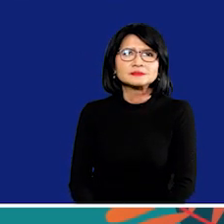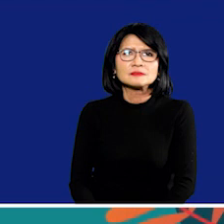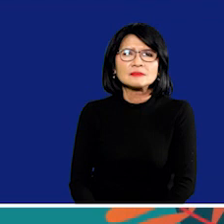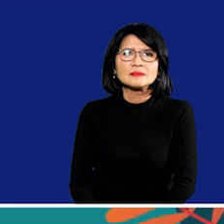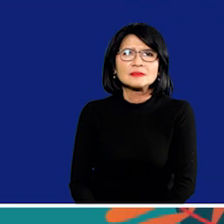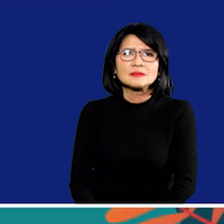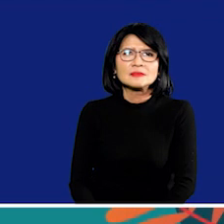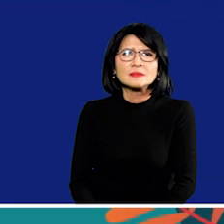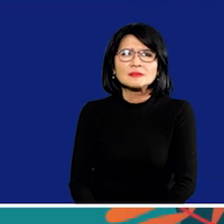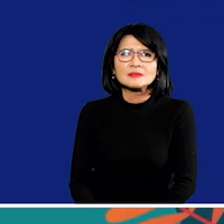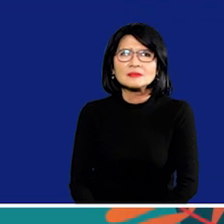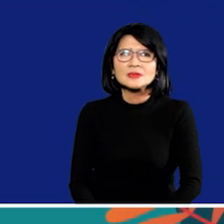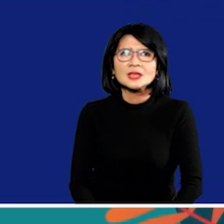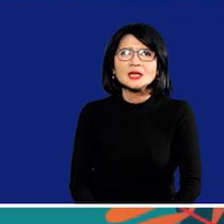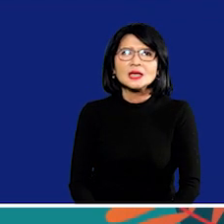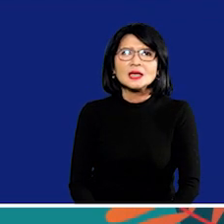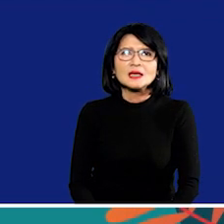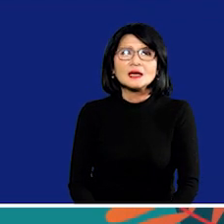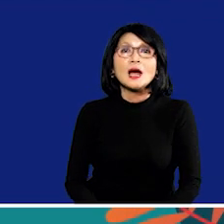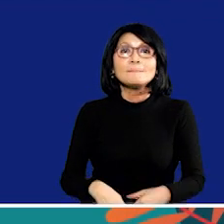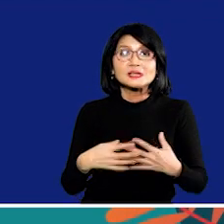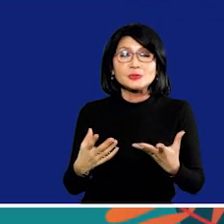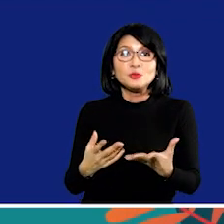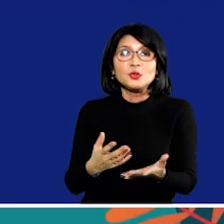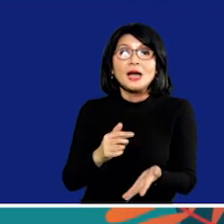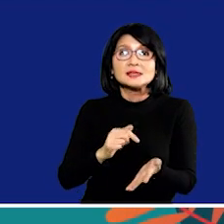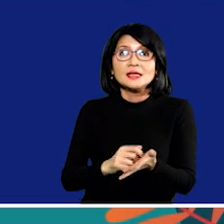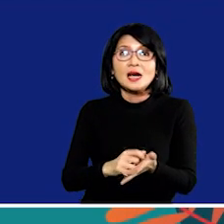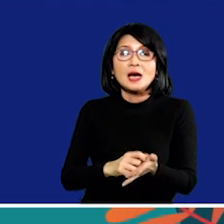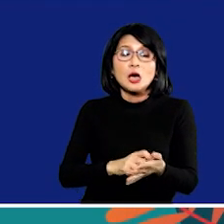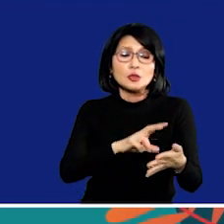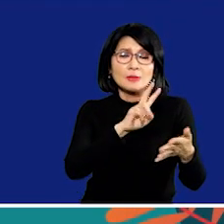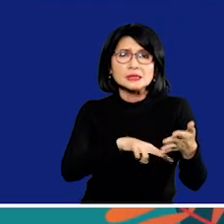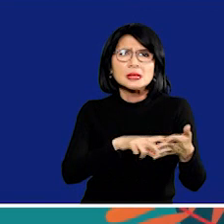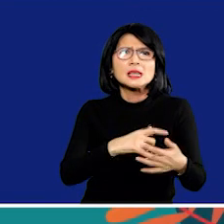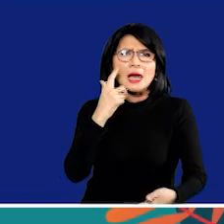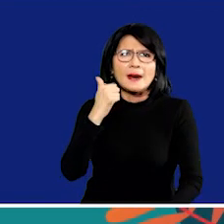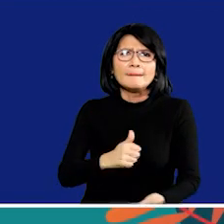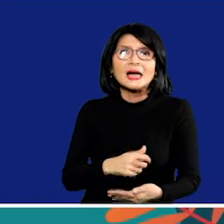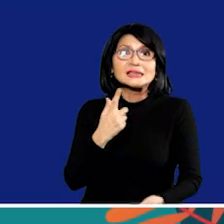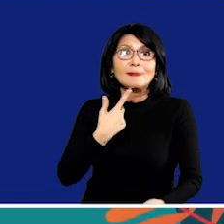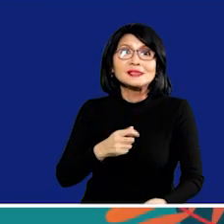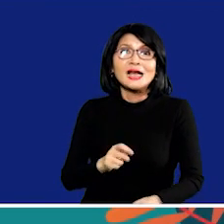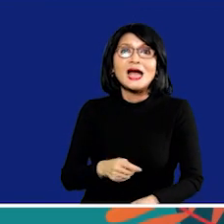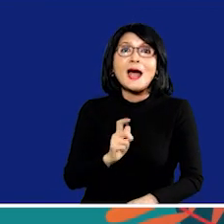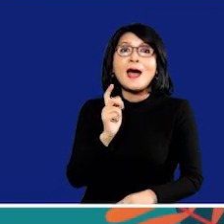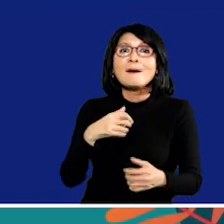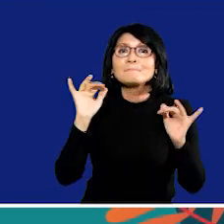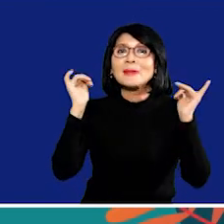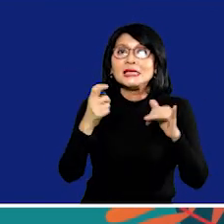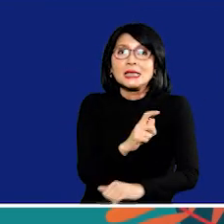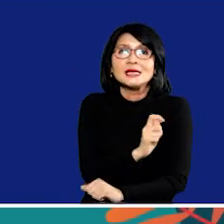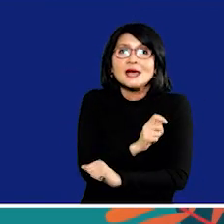Jadi walaupun yes, saya tunanetra, saya bisa main drum Pak